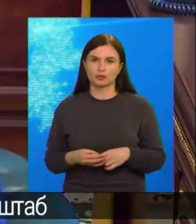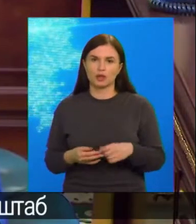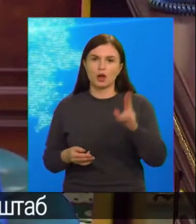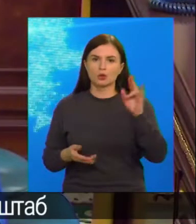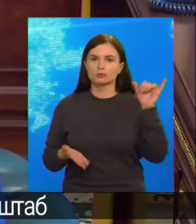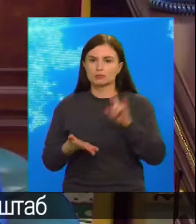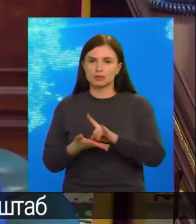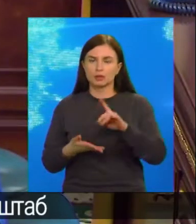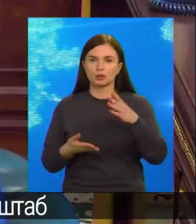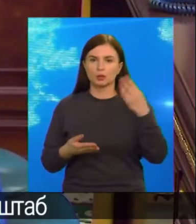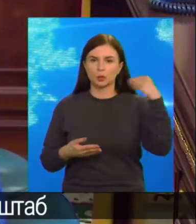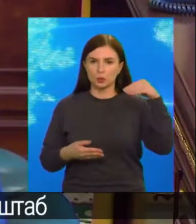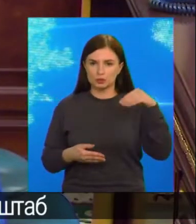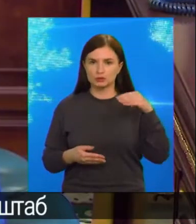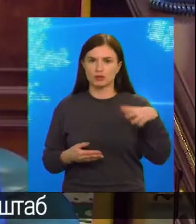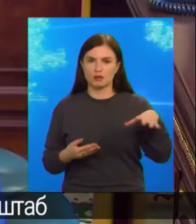Турции отрицательны. Это